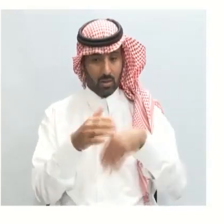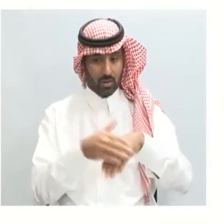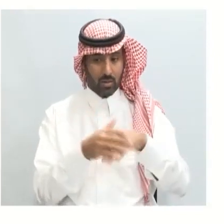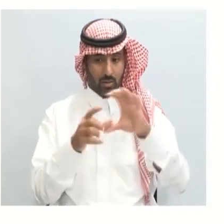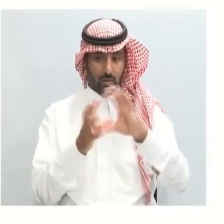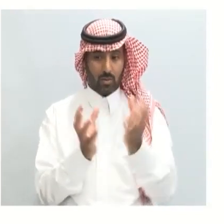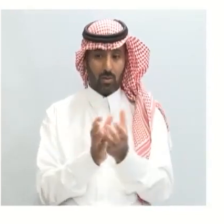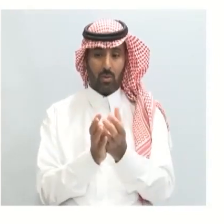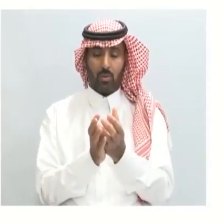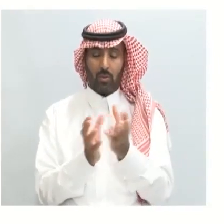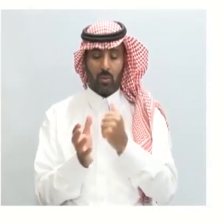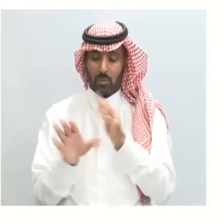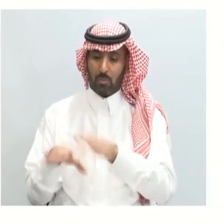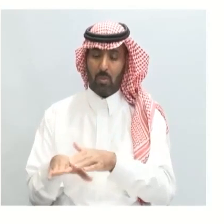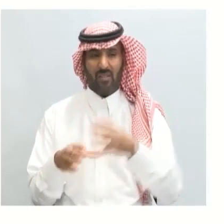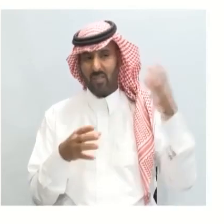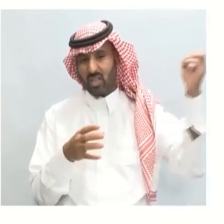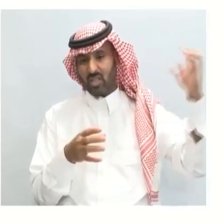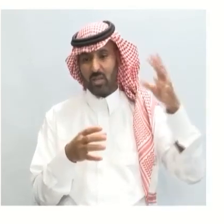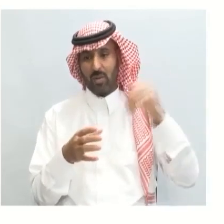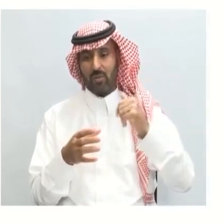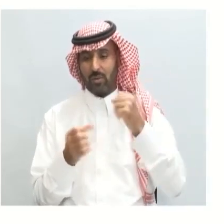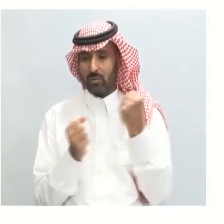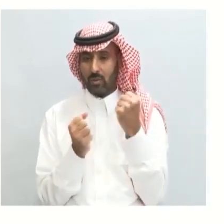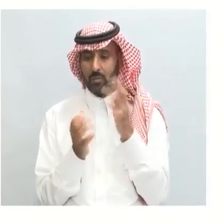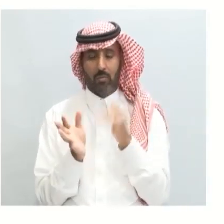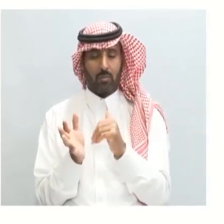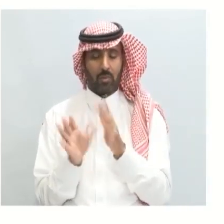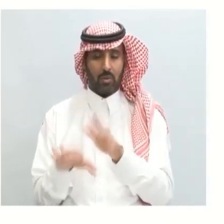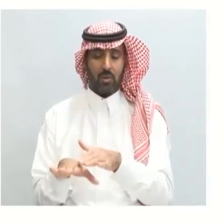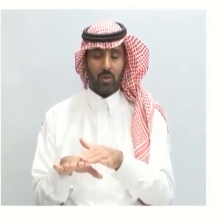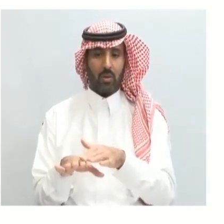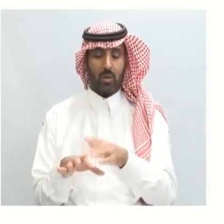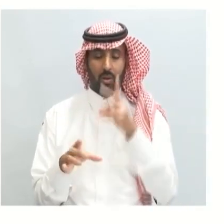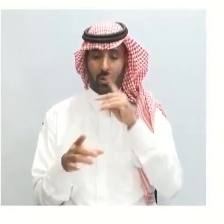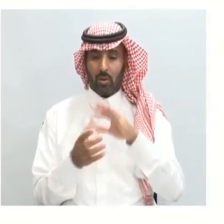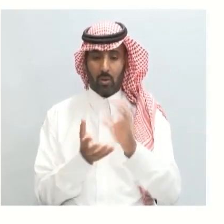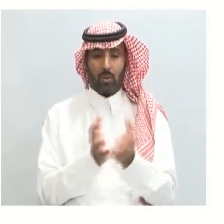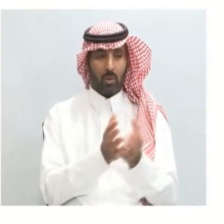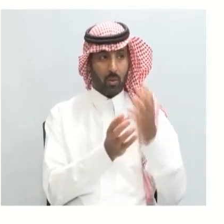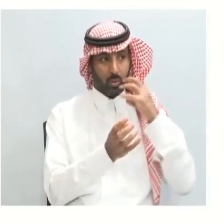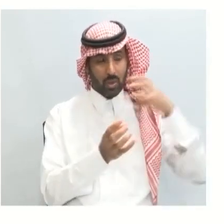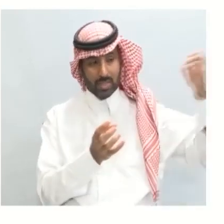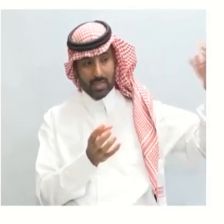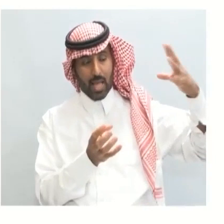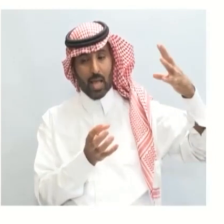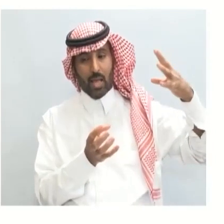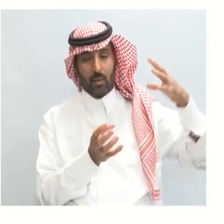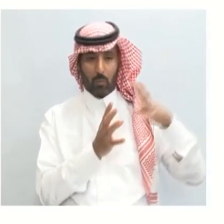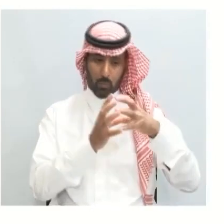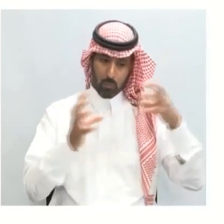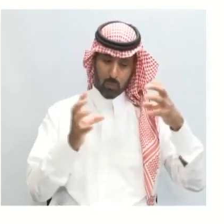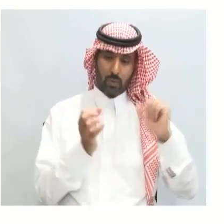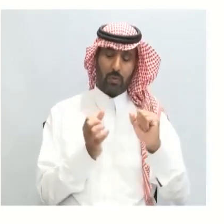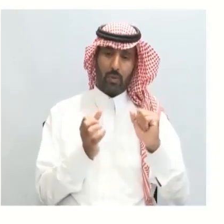تظهر غير منتفخه اذا تركت في مكان بارد فتره من الوقت ماذا يحدث اذا عدتها الى الشمس ستنت فخ